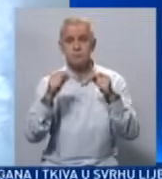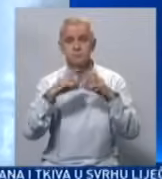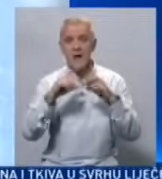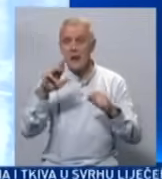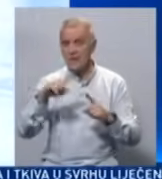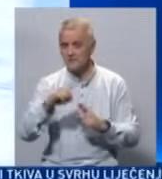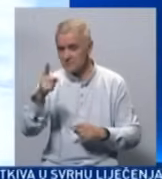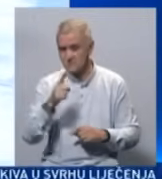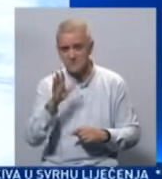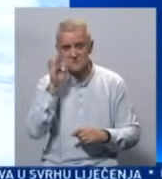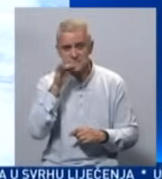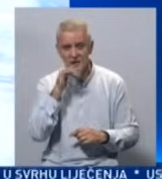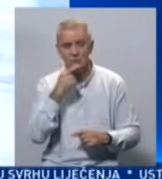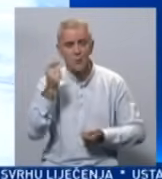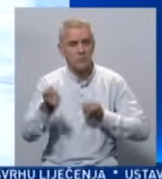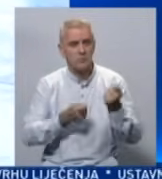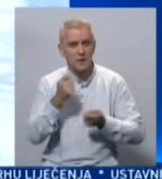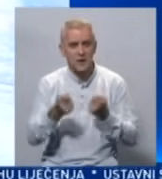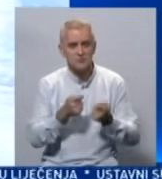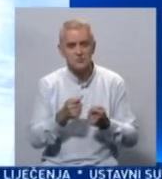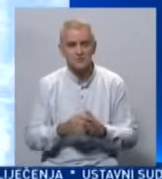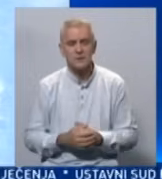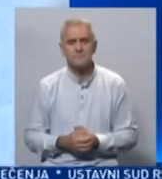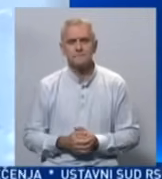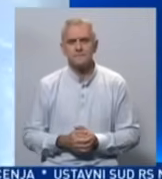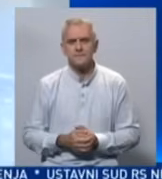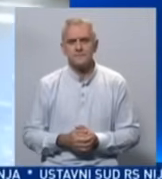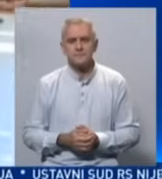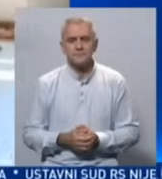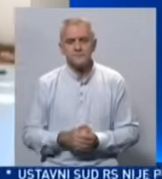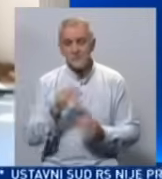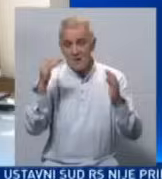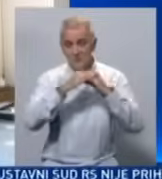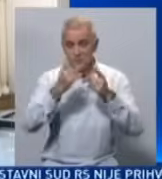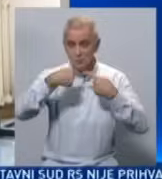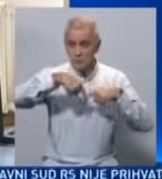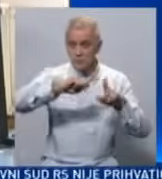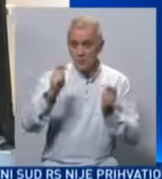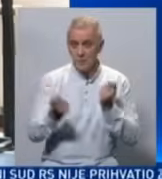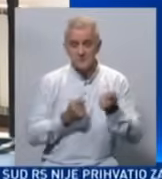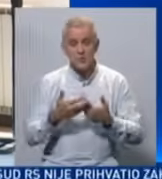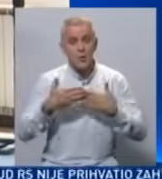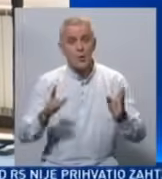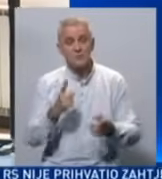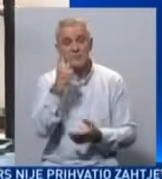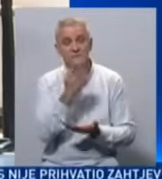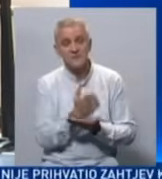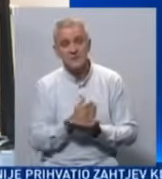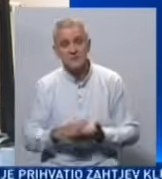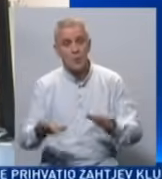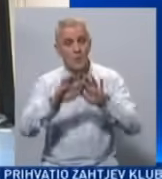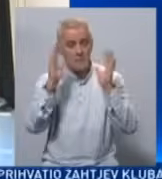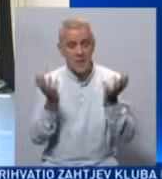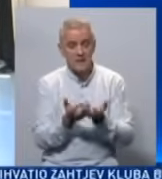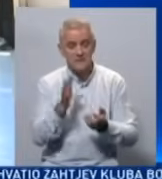pozorišta Sarajevo koji pleše na muziku kompozitora Johna Williamsa. Veče posvećeno plesu otvara prvi dio triptiha Planeta